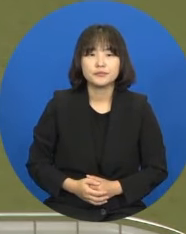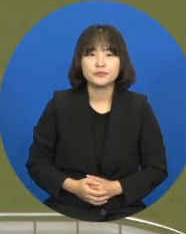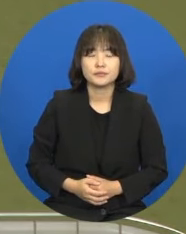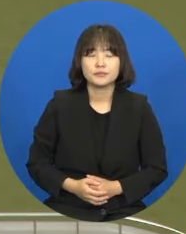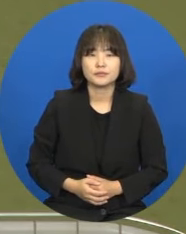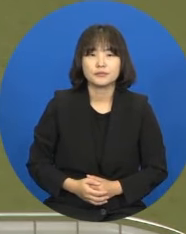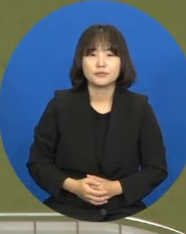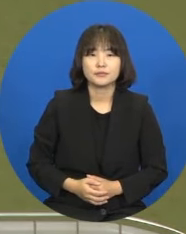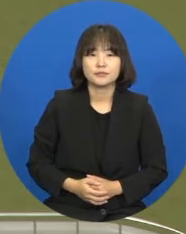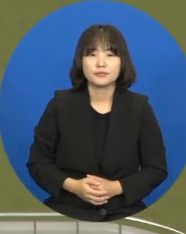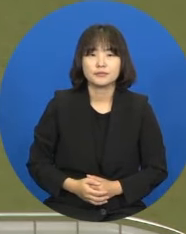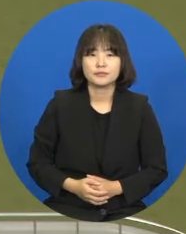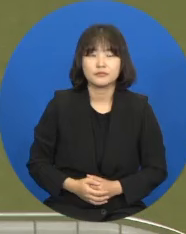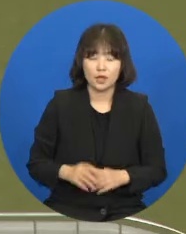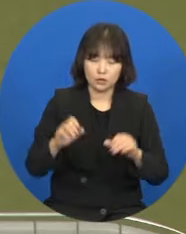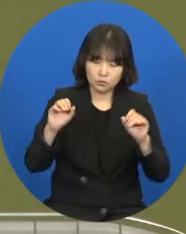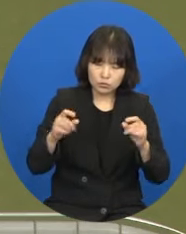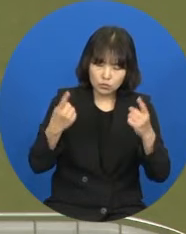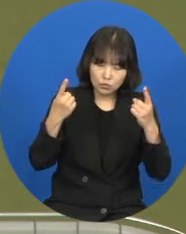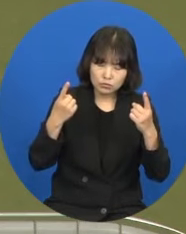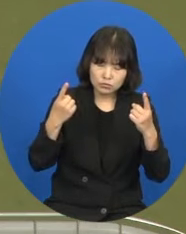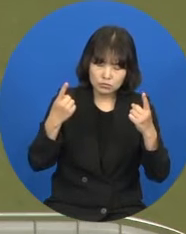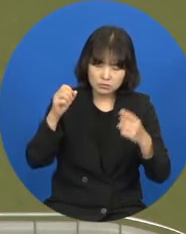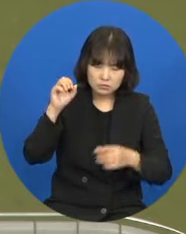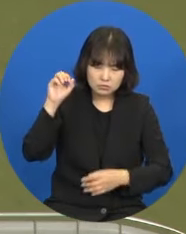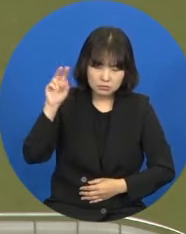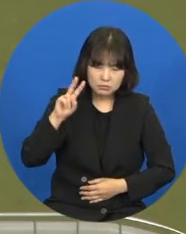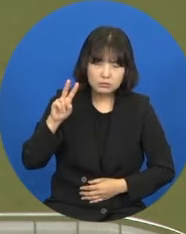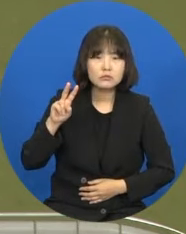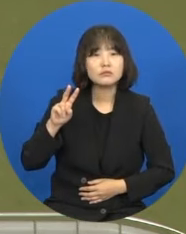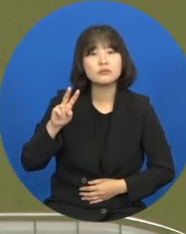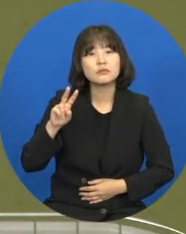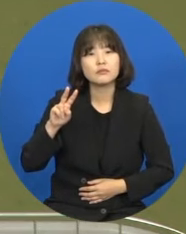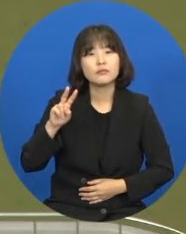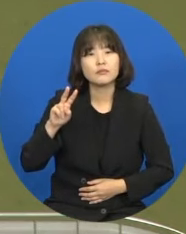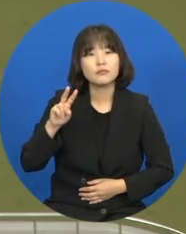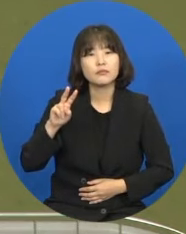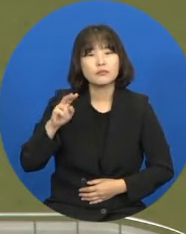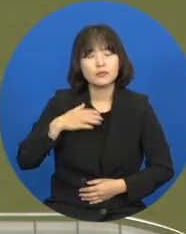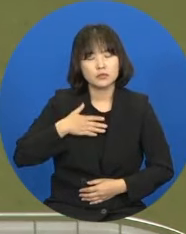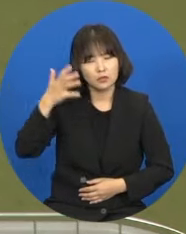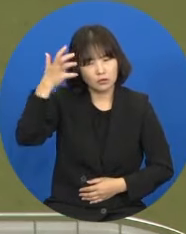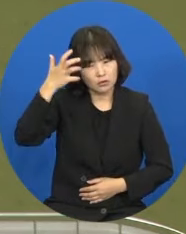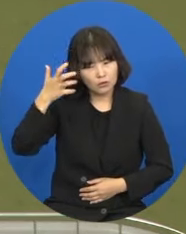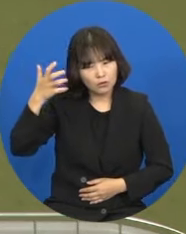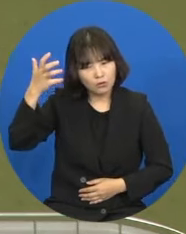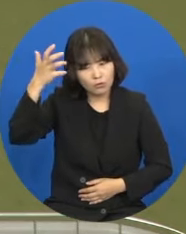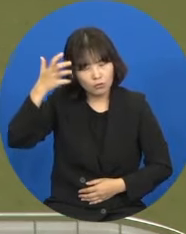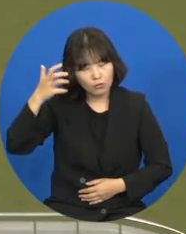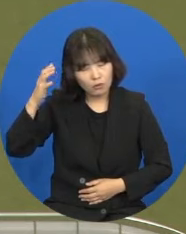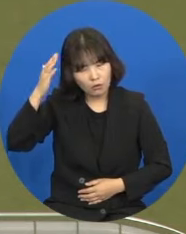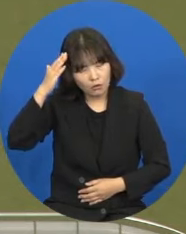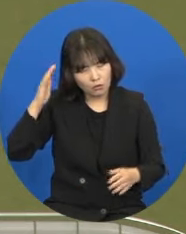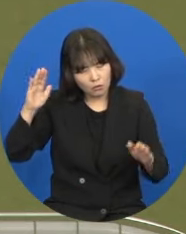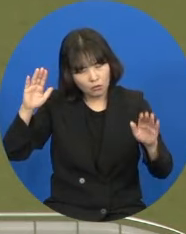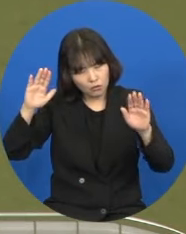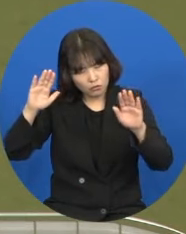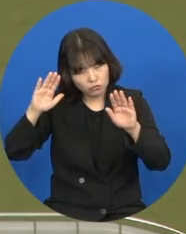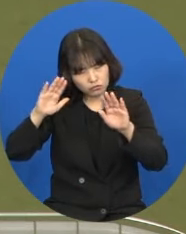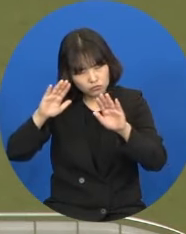있었어요 그러면서 동시에 어느 순간에 제 영혼이 점차 어두워진다는